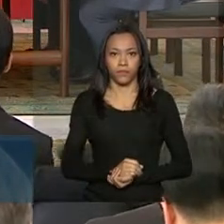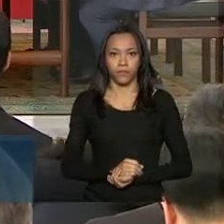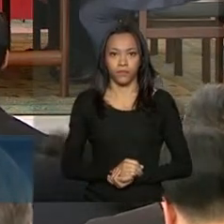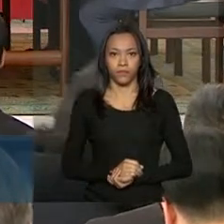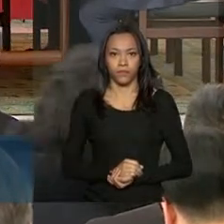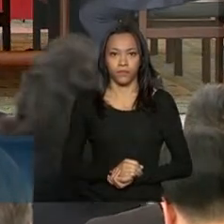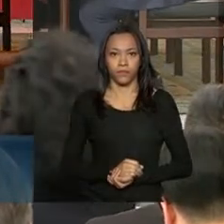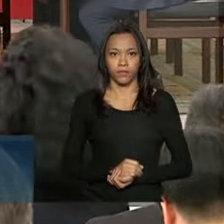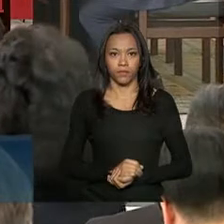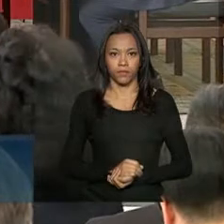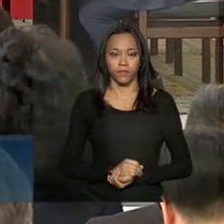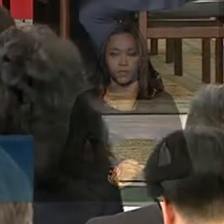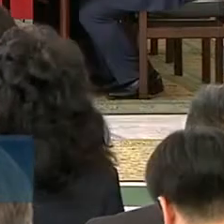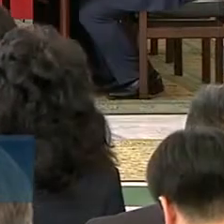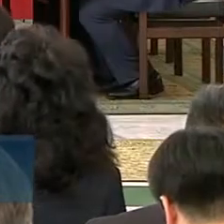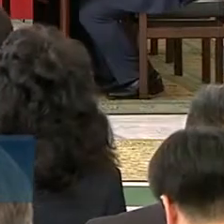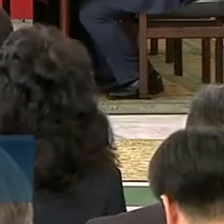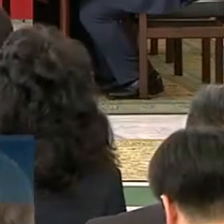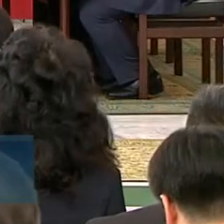公司总裁阿布雷乌签署华为公司与巴西 TIM